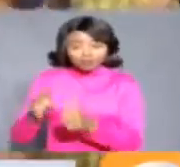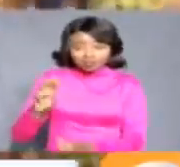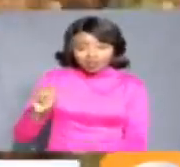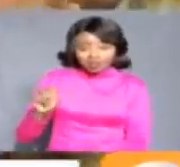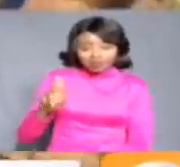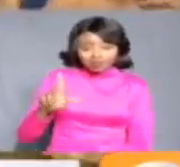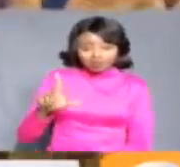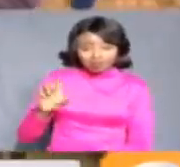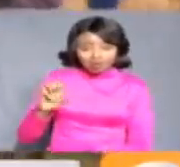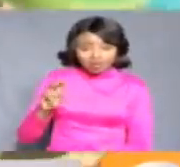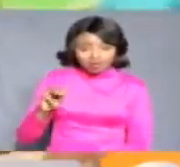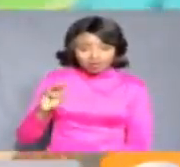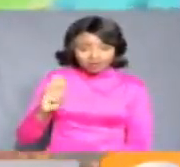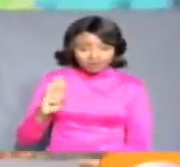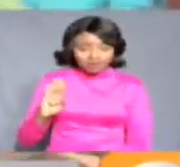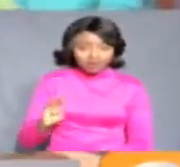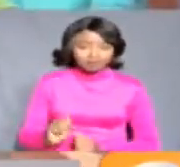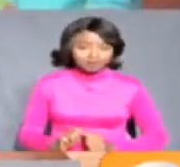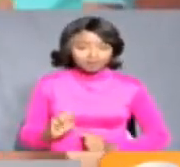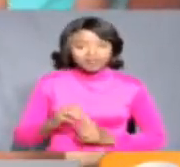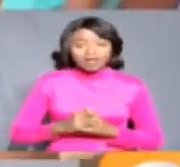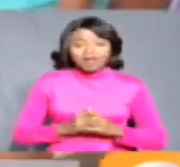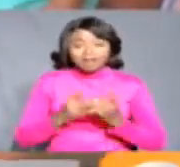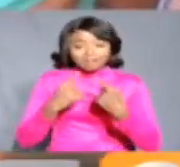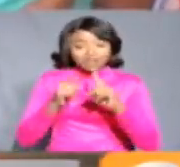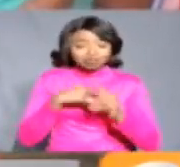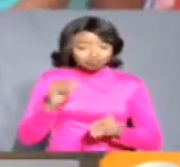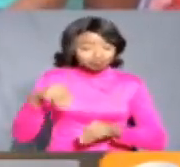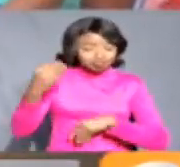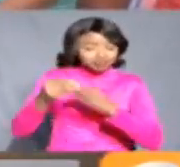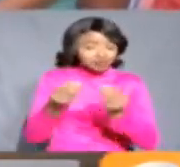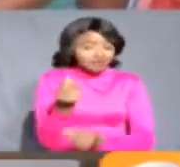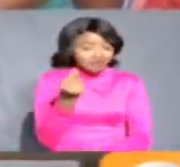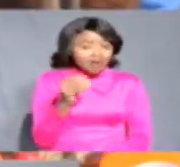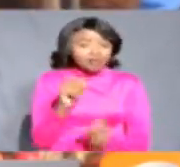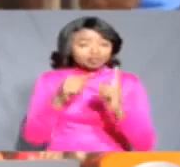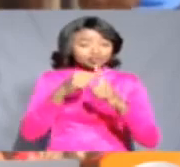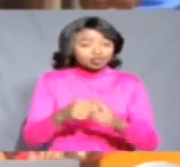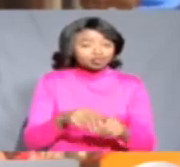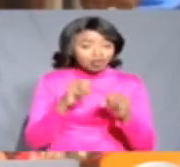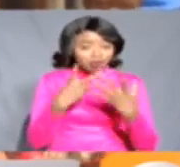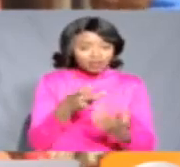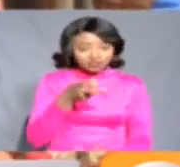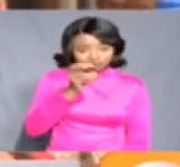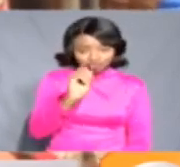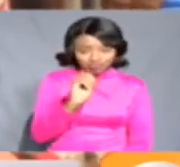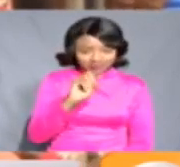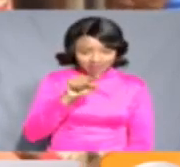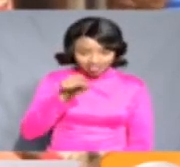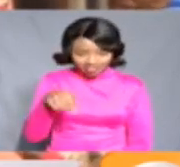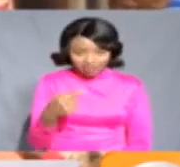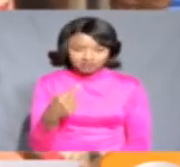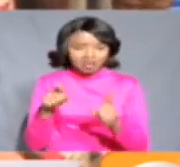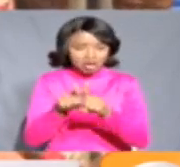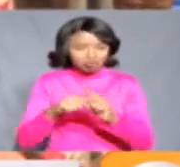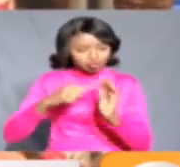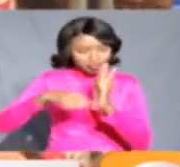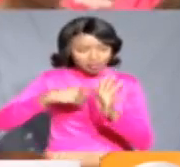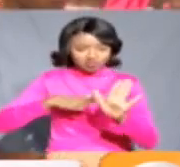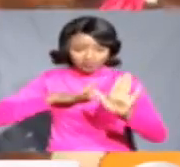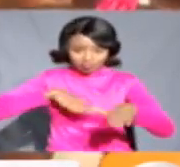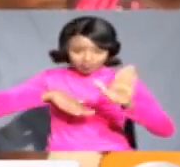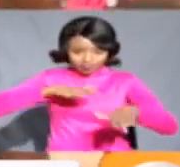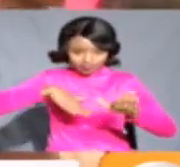na kwaya ya kanisa hilo. Kituo hicho kilitoa sadaka ya shilingi 1020 kwa kanisa hilo pamoja na mashini za kushonea